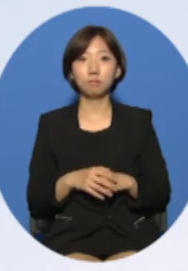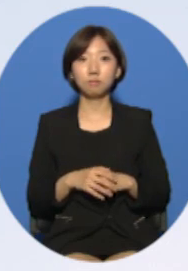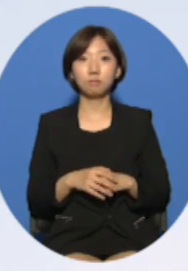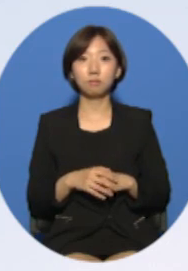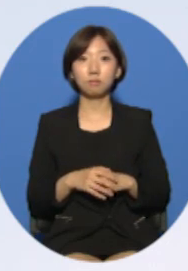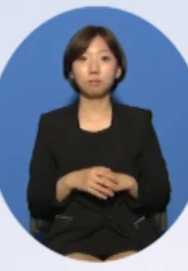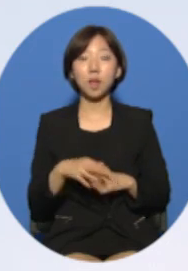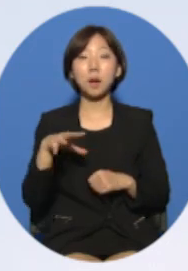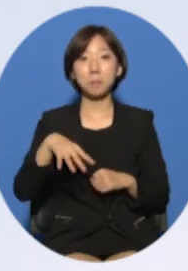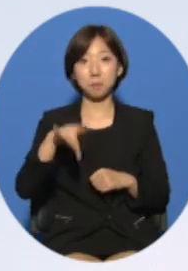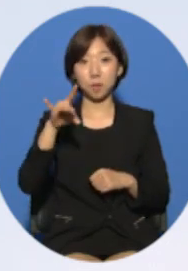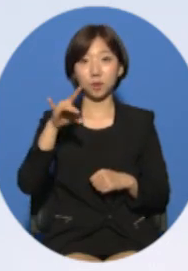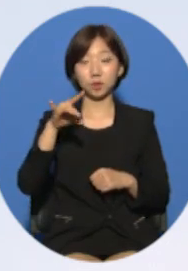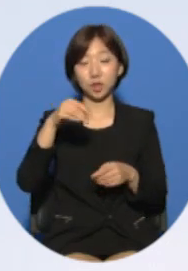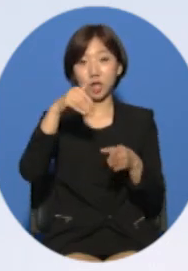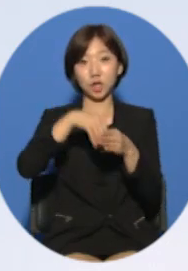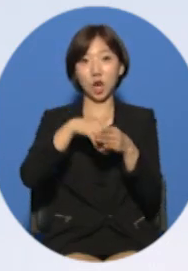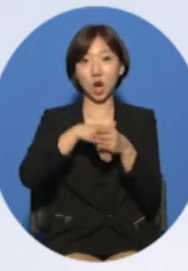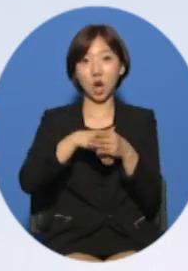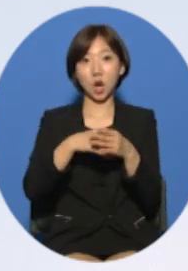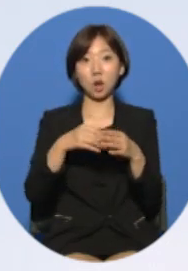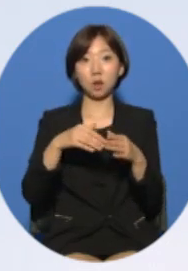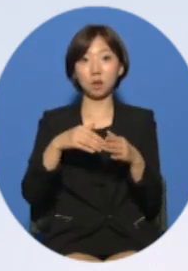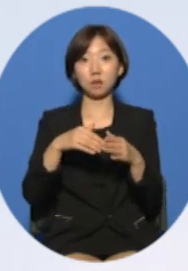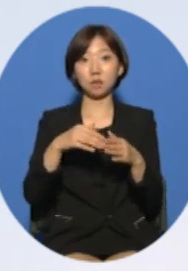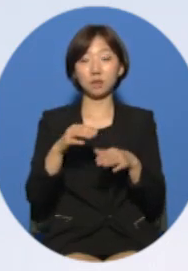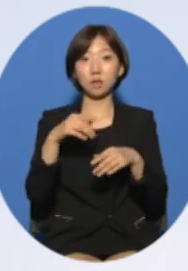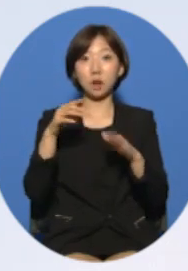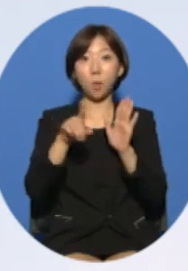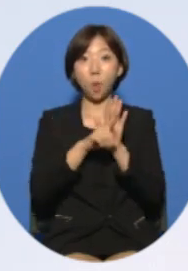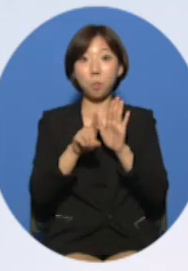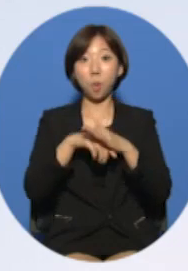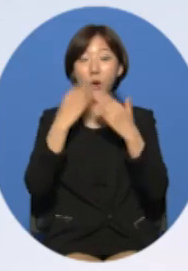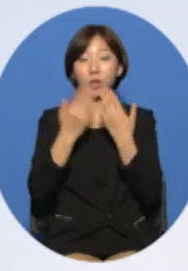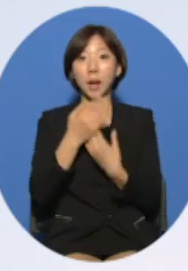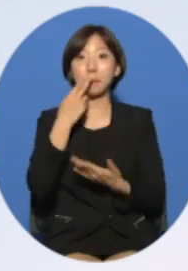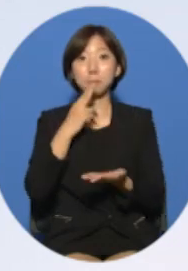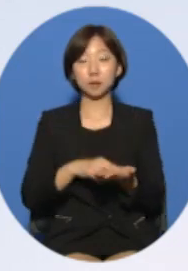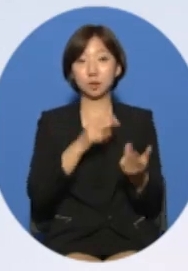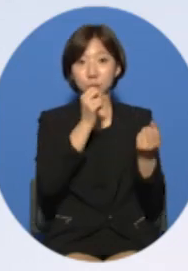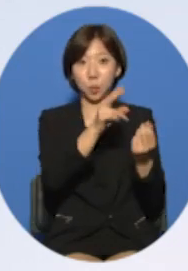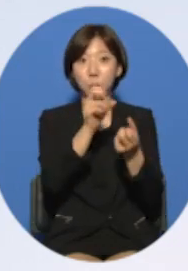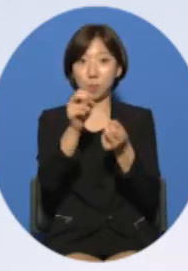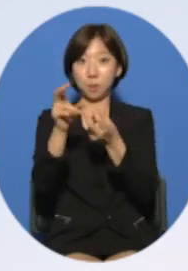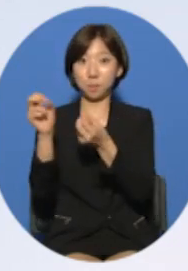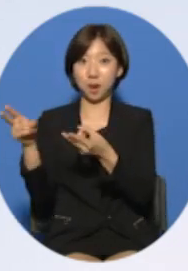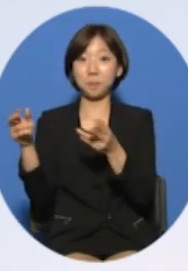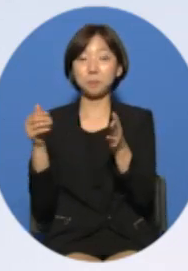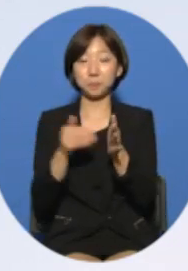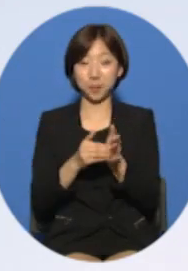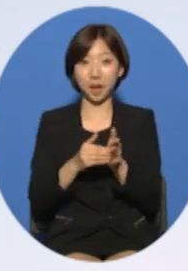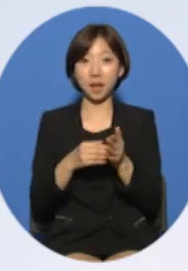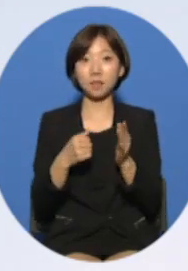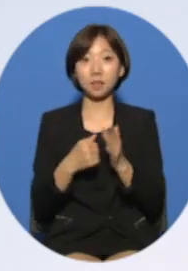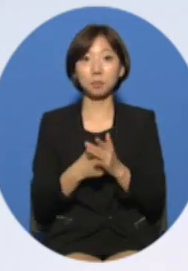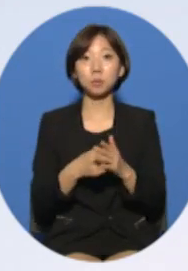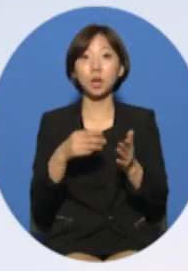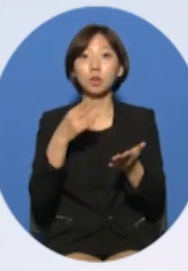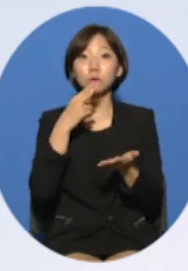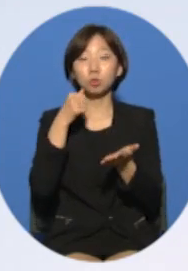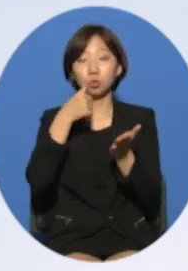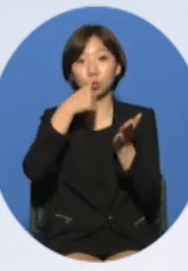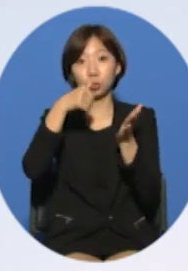선거 공보를 저희들이 보내드렸거든요. 네. 저도 받았습니다. 예, 네. 그러니까 거기에 투표 안내문이 같이 동봉돼 있습니다. 그렇더라고요. 예. 투표 안내문에 투표소,